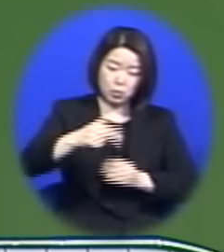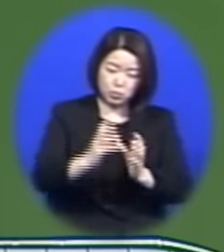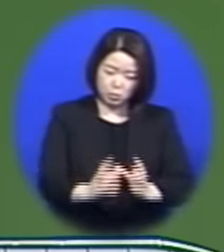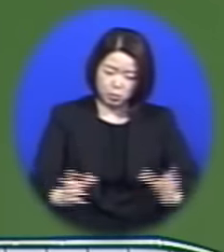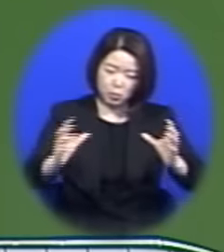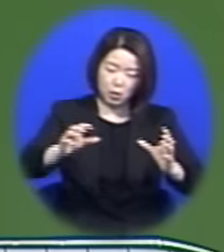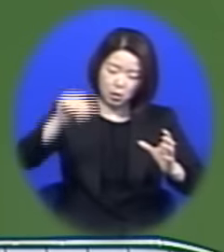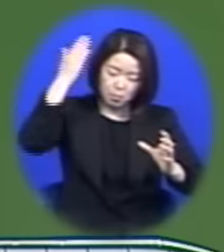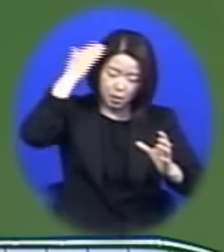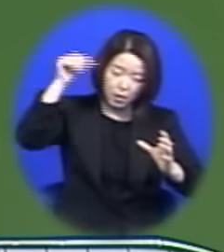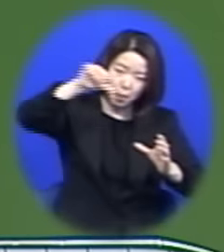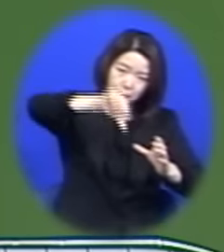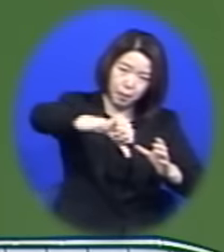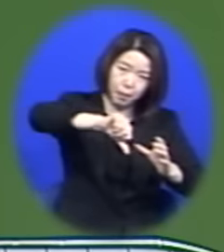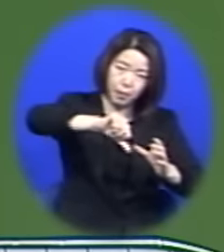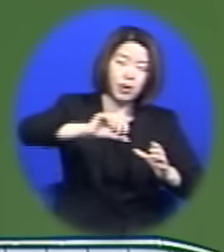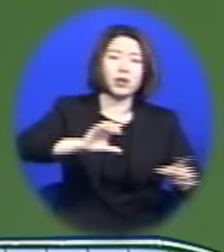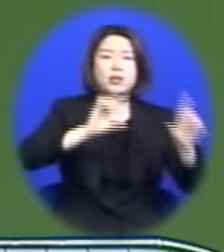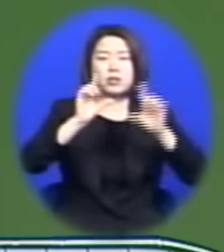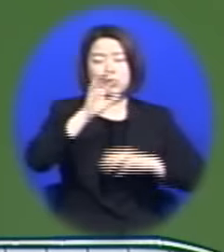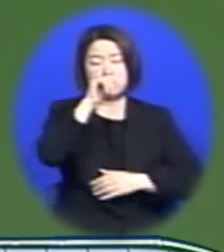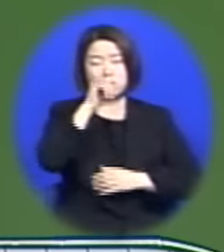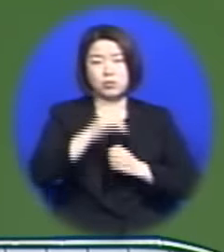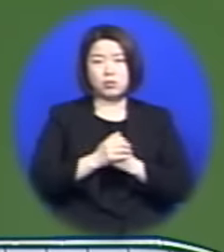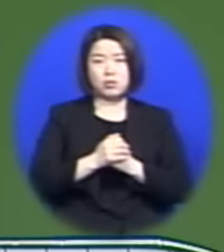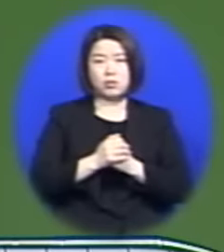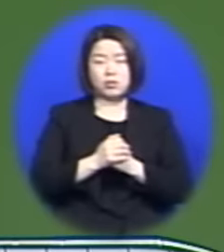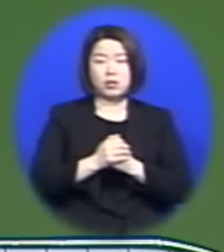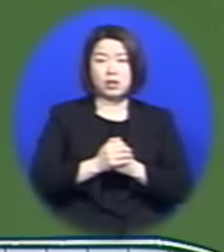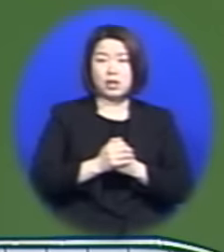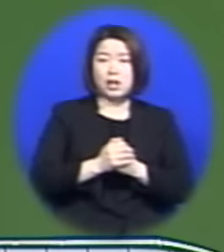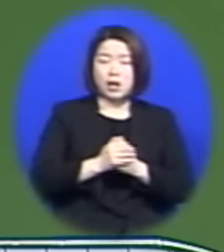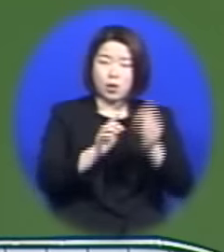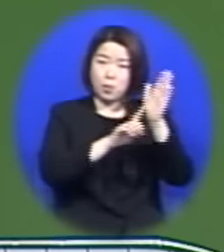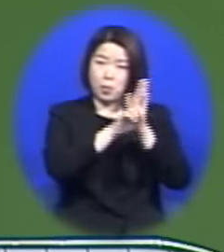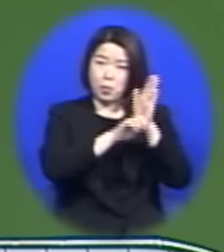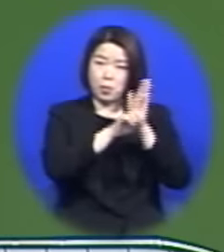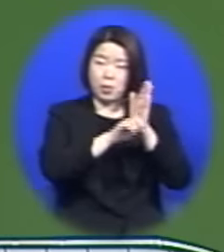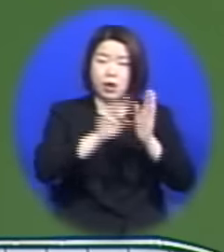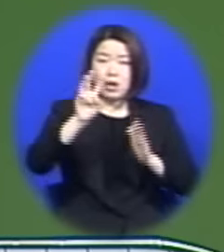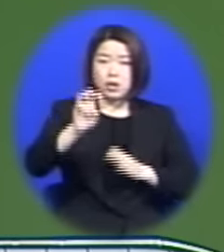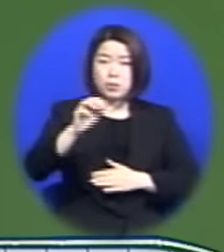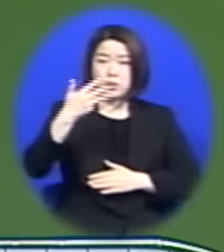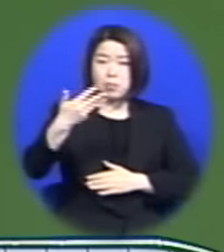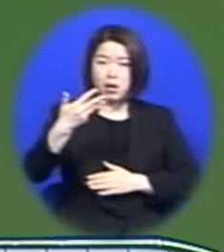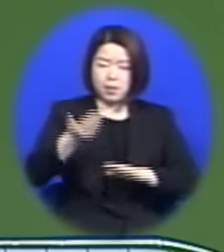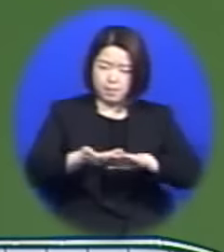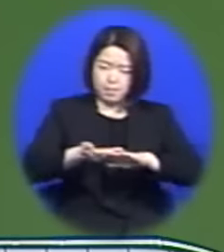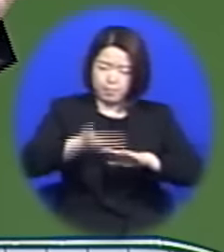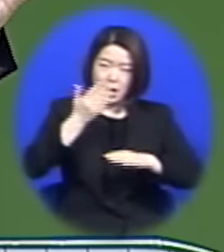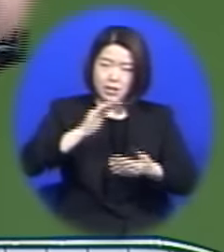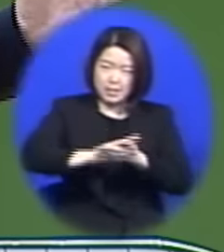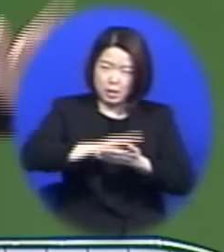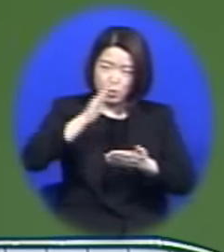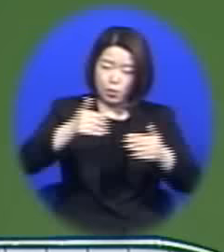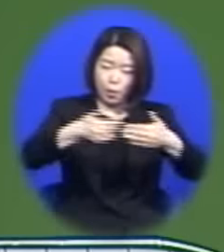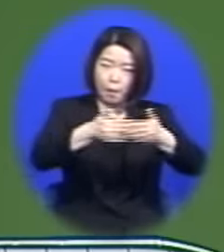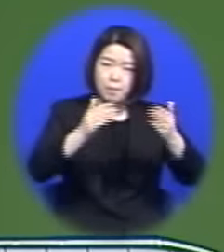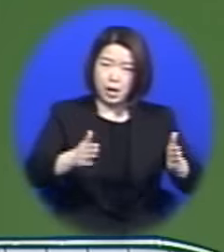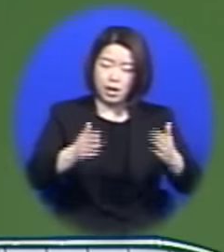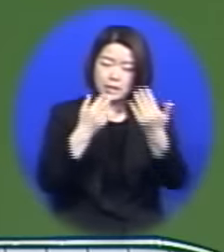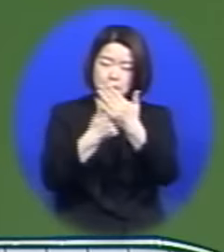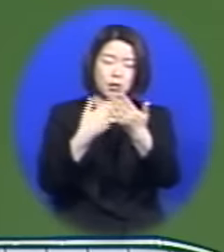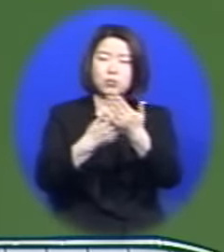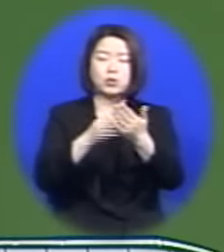있어야 됩니다 38도가 넘는 그 찜통 같은 감옥 속에 창문도 없고 환기도